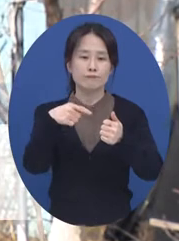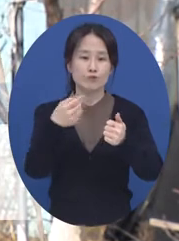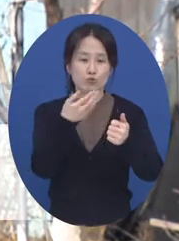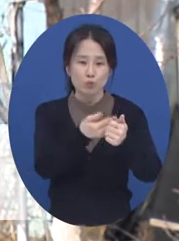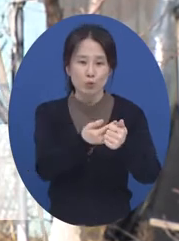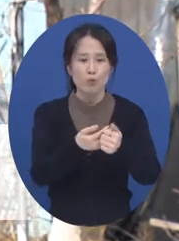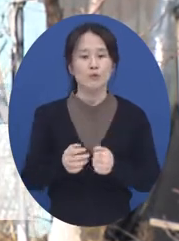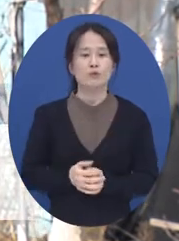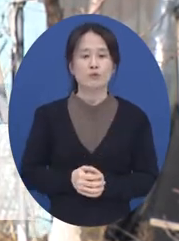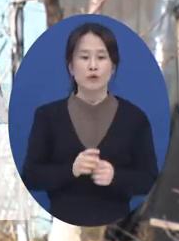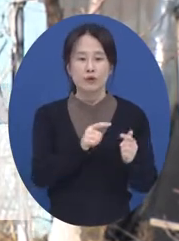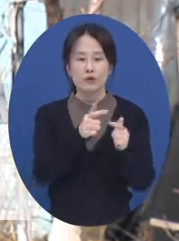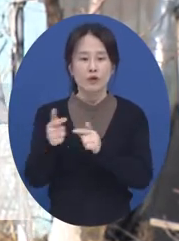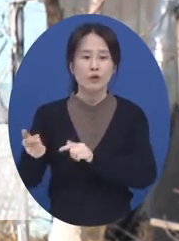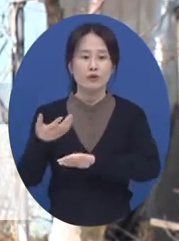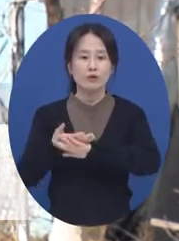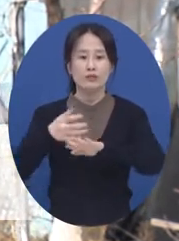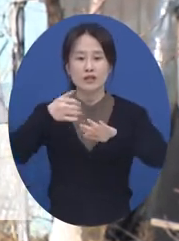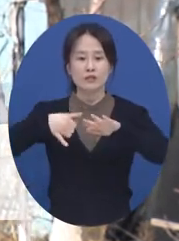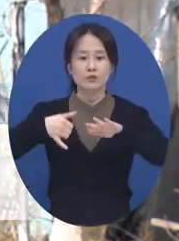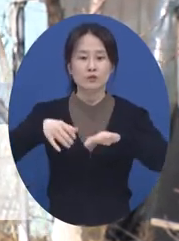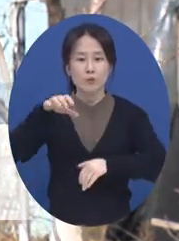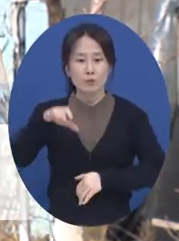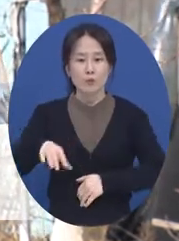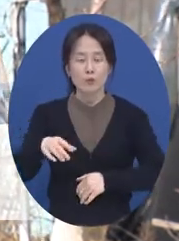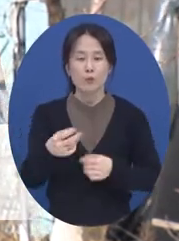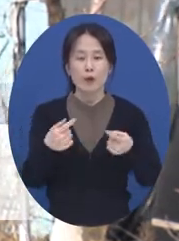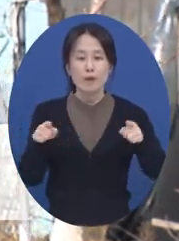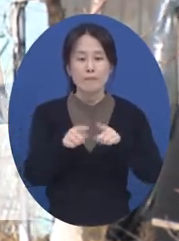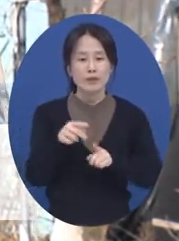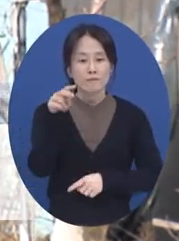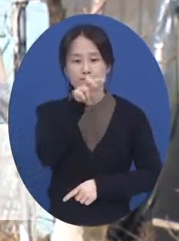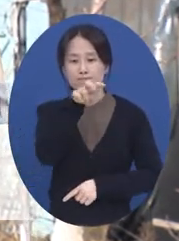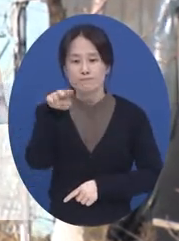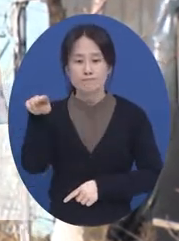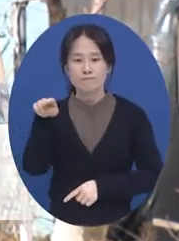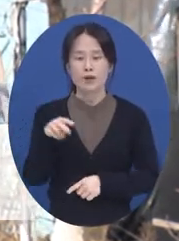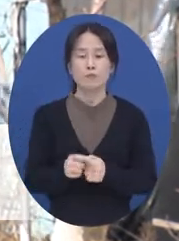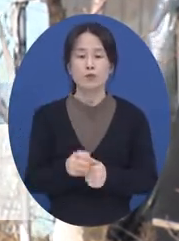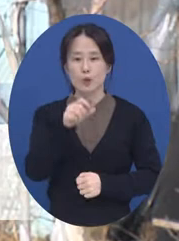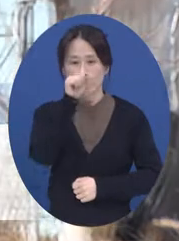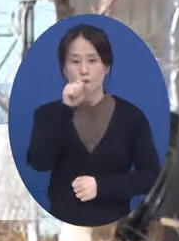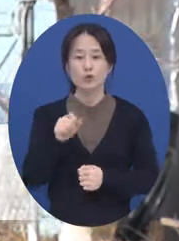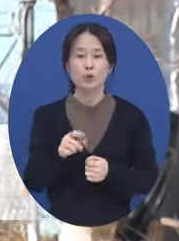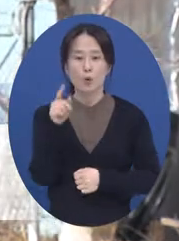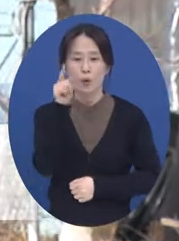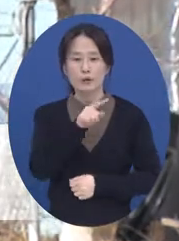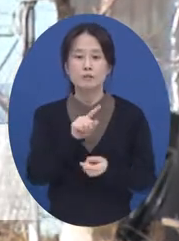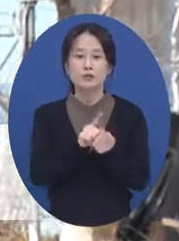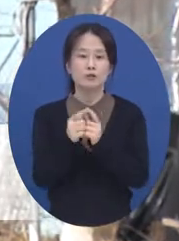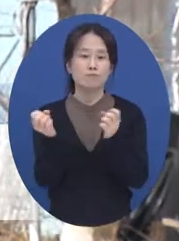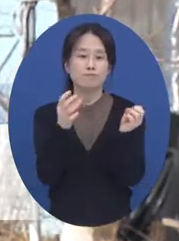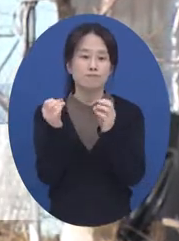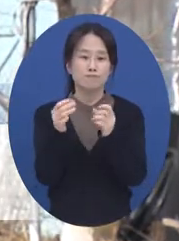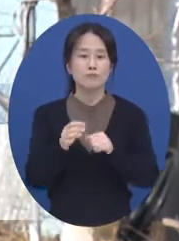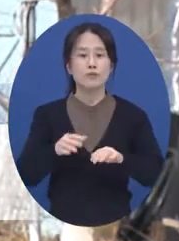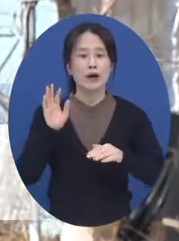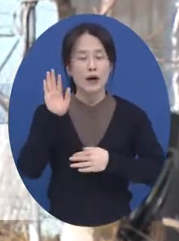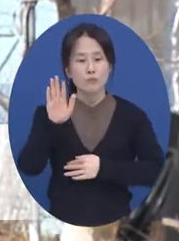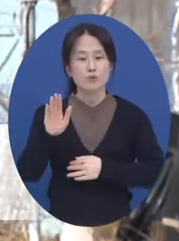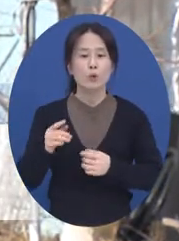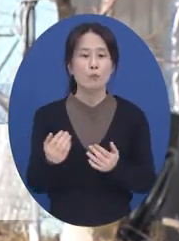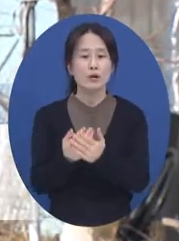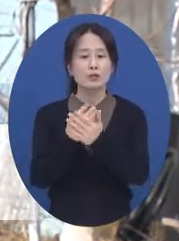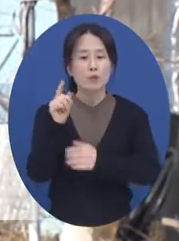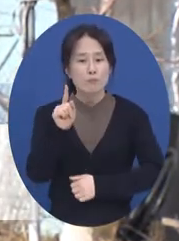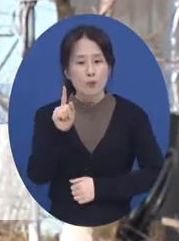해주고 또 다른 여러 선도 농가들을 같이 둘러보면서 장단점들을 서로 이야기하고 이 농가가 어떤 점으로